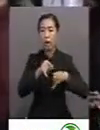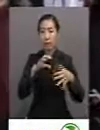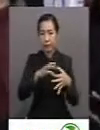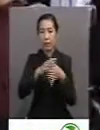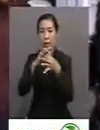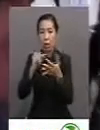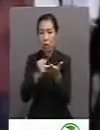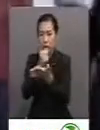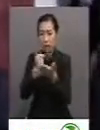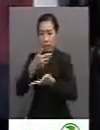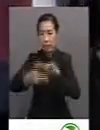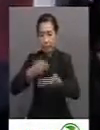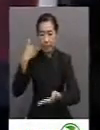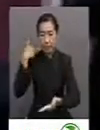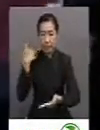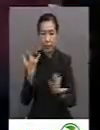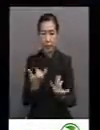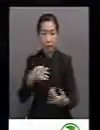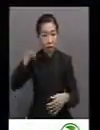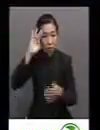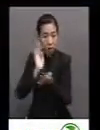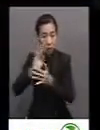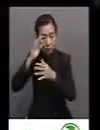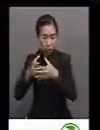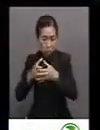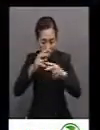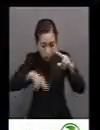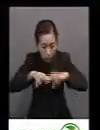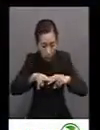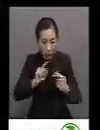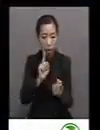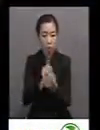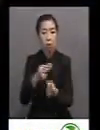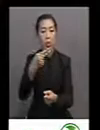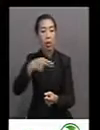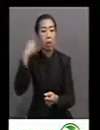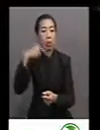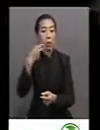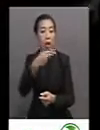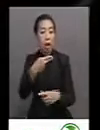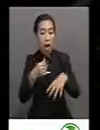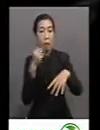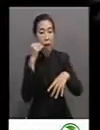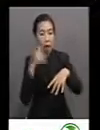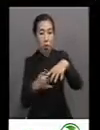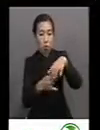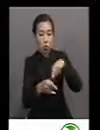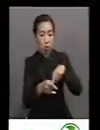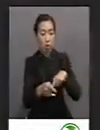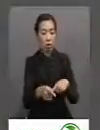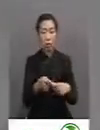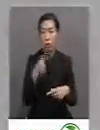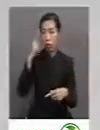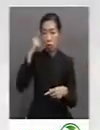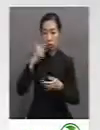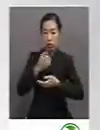นการยาเสพติดในพื้นที่ค่ะซึ่งจากการบุกค้นนะคะไปพบเพียงหลานสาวของนายสุริยาอยู่ภายในบ้านให้การปฏิเสธว่า